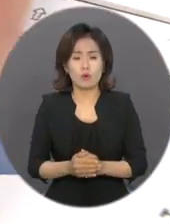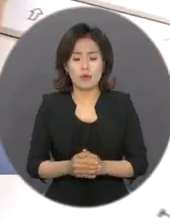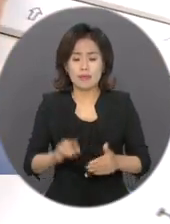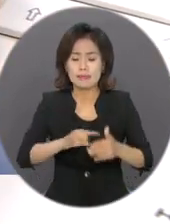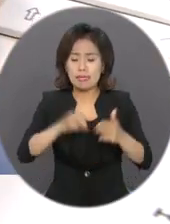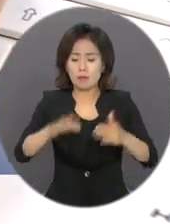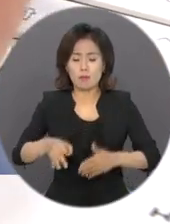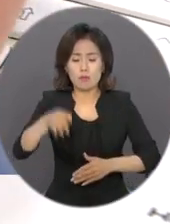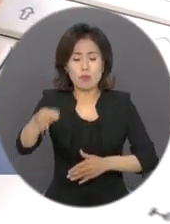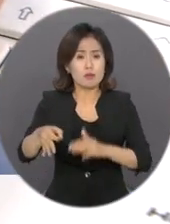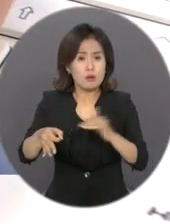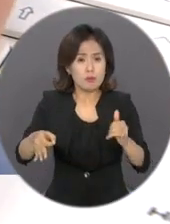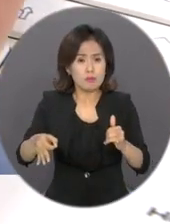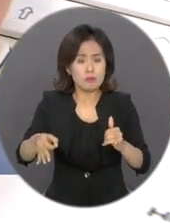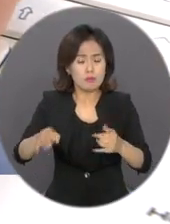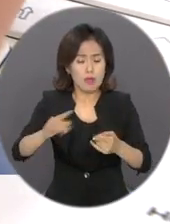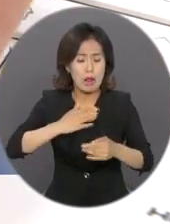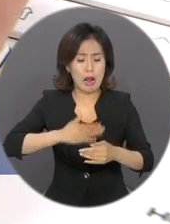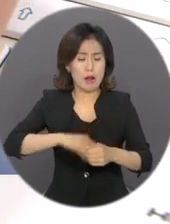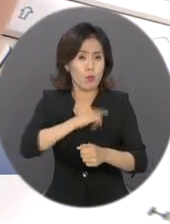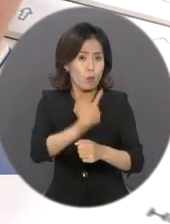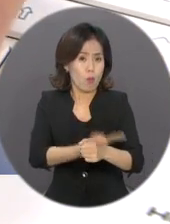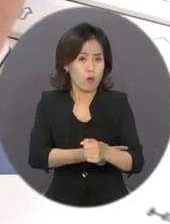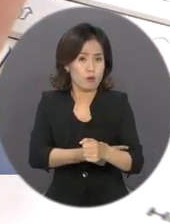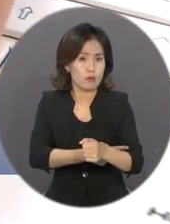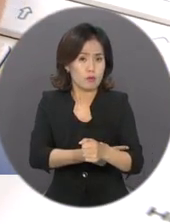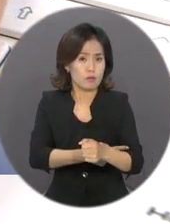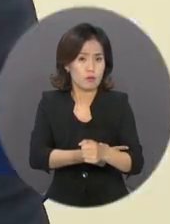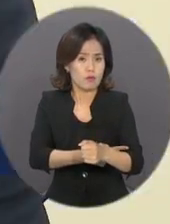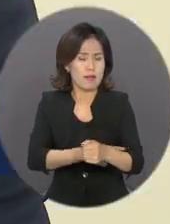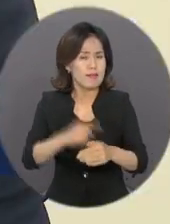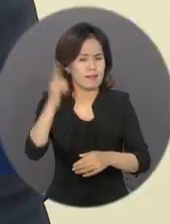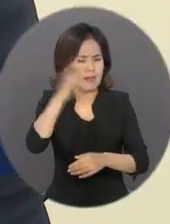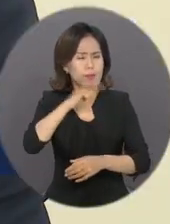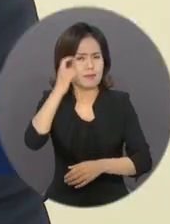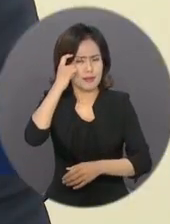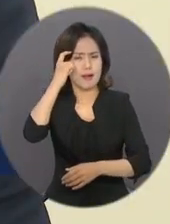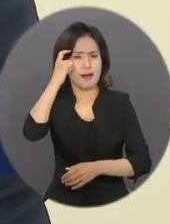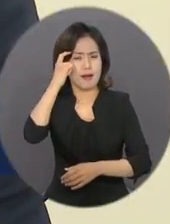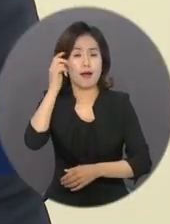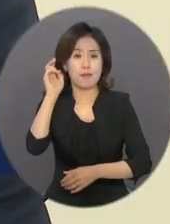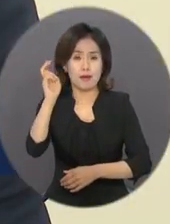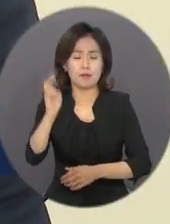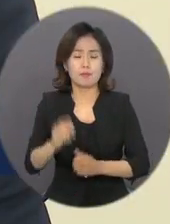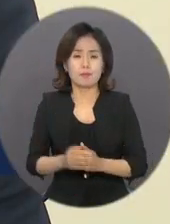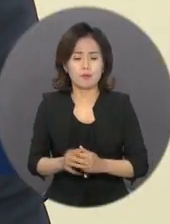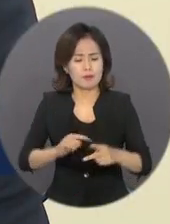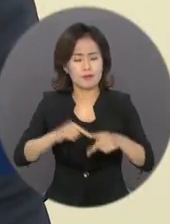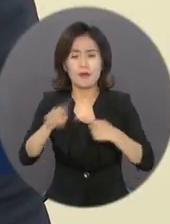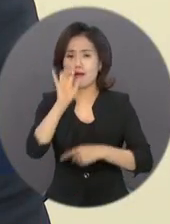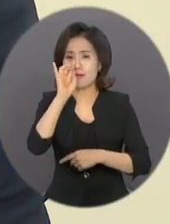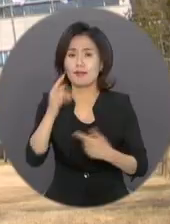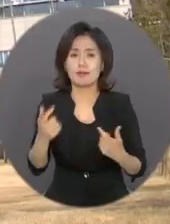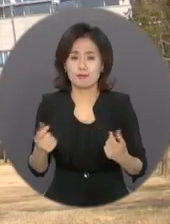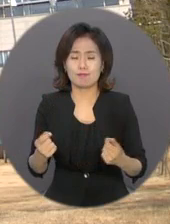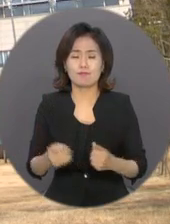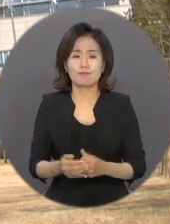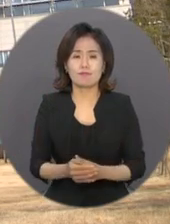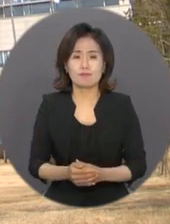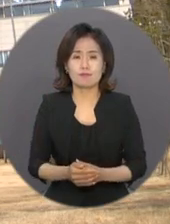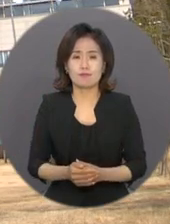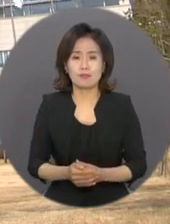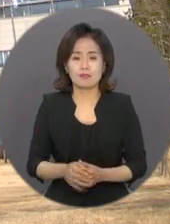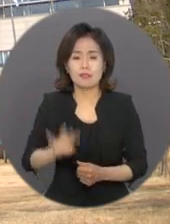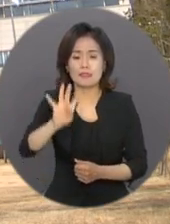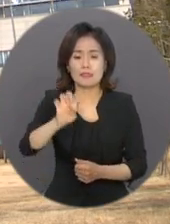알아야 될 것들을 숨기겠다라고 하는 불순한 생각밖에도 이해가 안 되는 거예요 이거